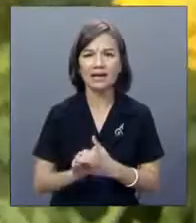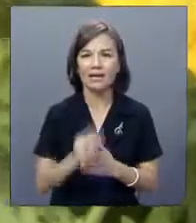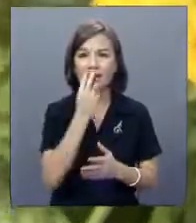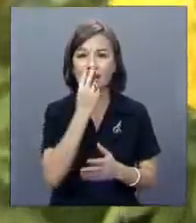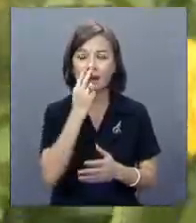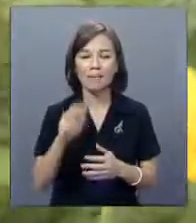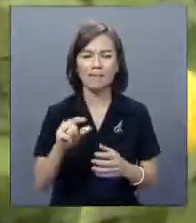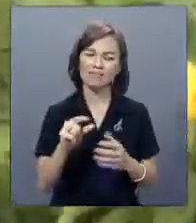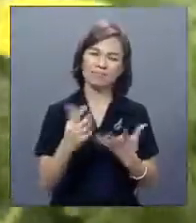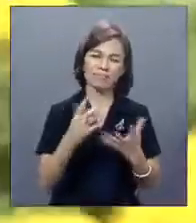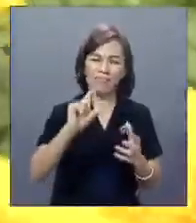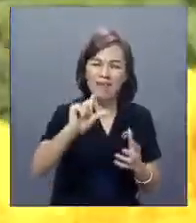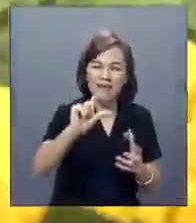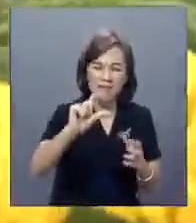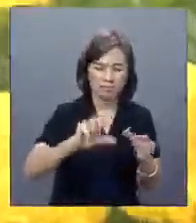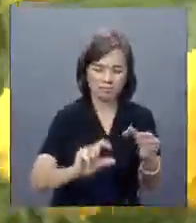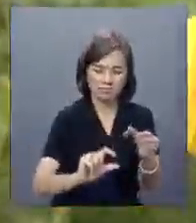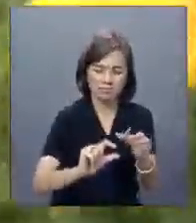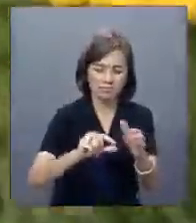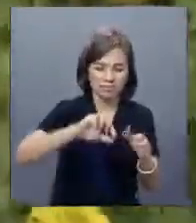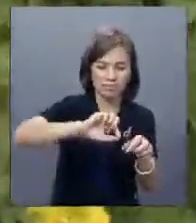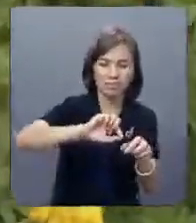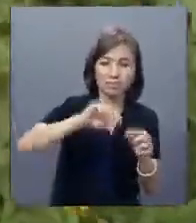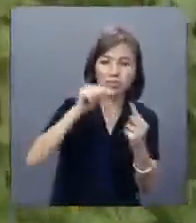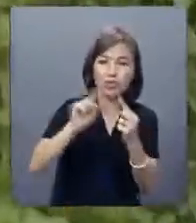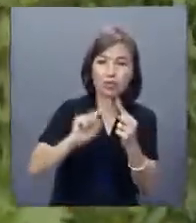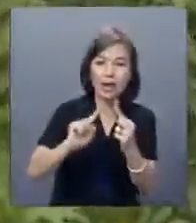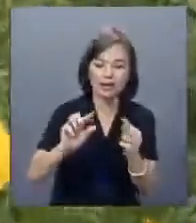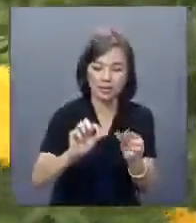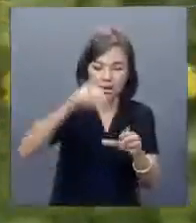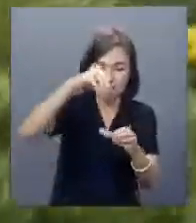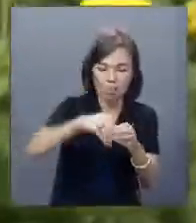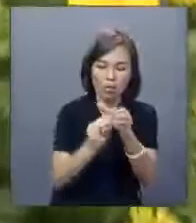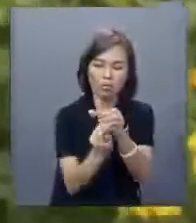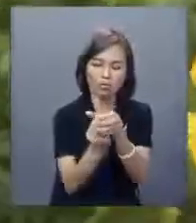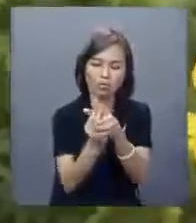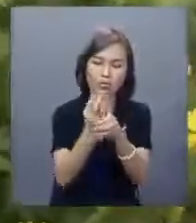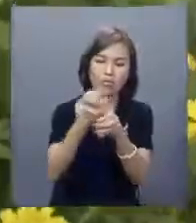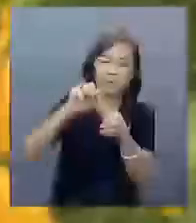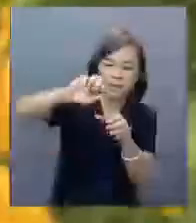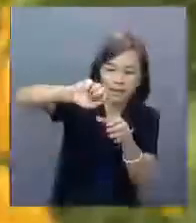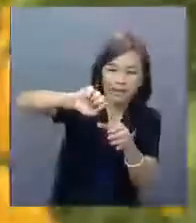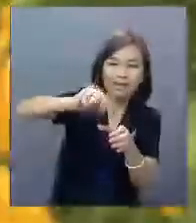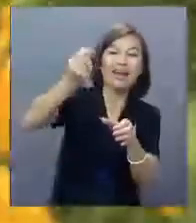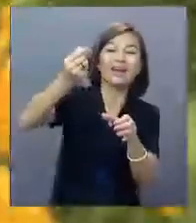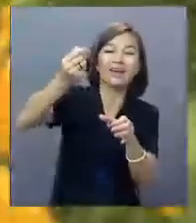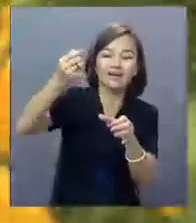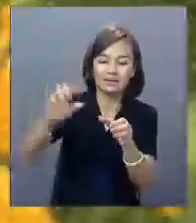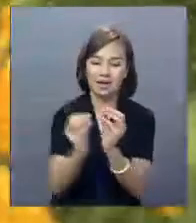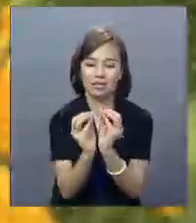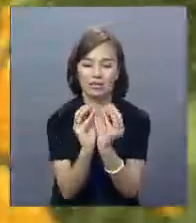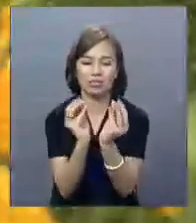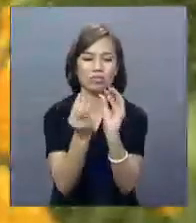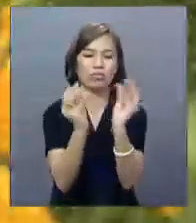ถ้าตุ่มตาแล้วอ่ะเราเด็ดไอ้ยอดที่ตุ่มตาออกอ่ะเดี๋ยวมันก็แตกแขนงขึ้นมาใหม่แล้วทีนี้มันก็จะออก